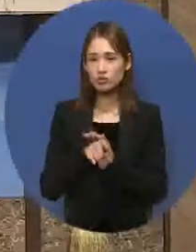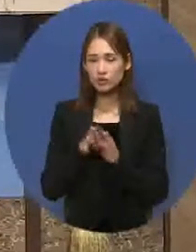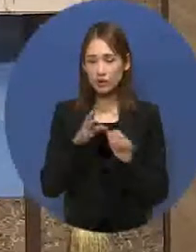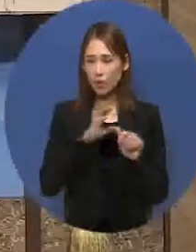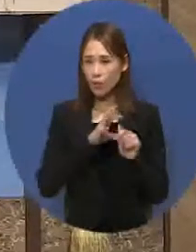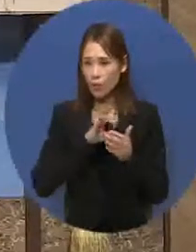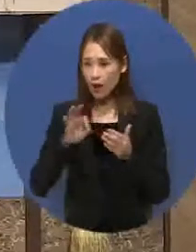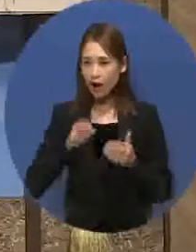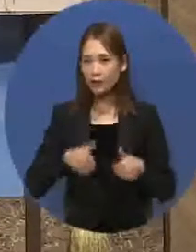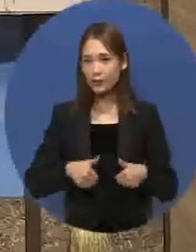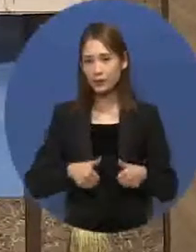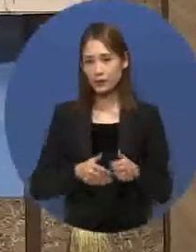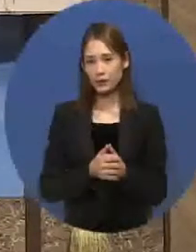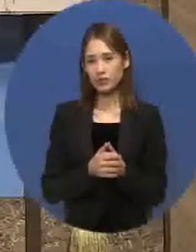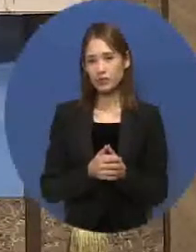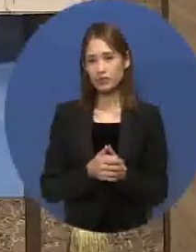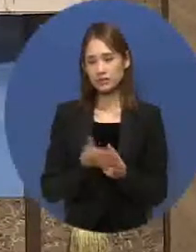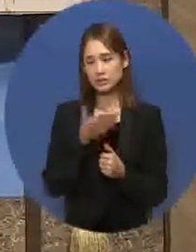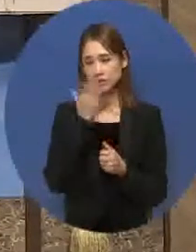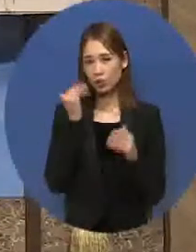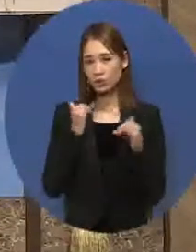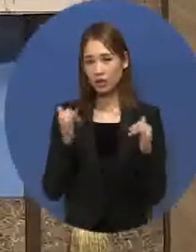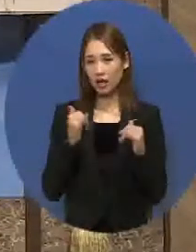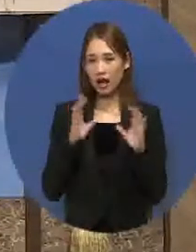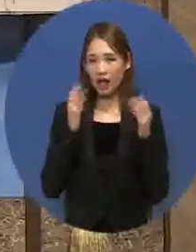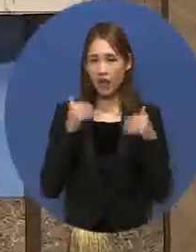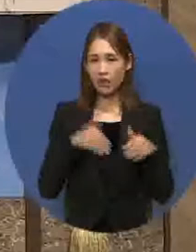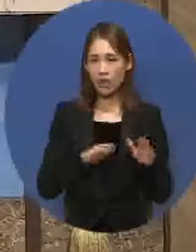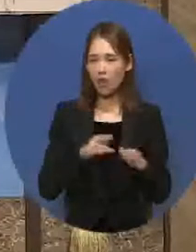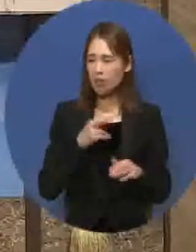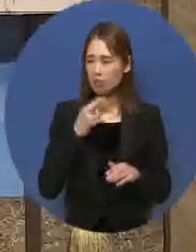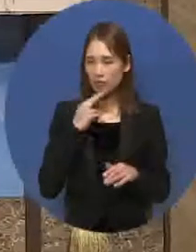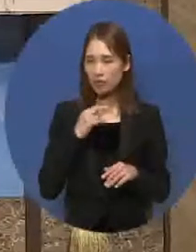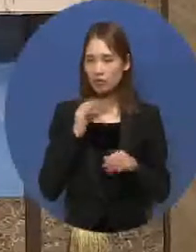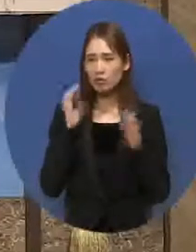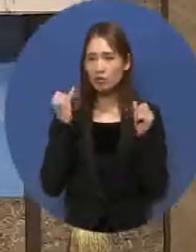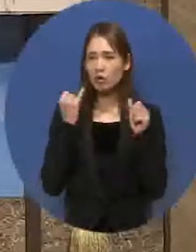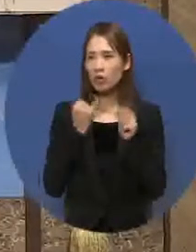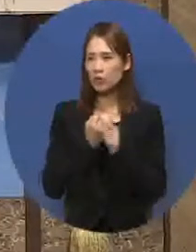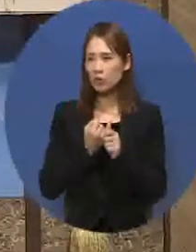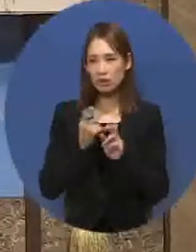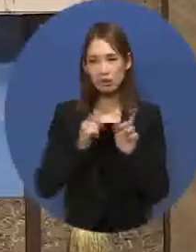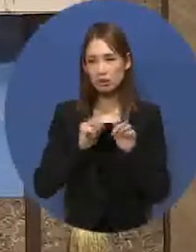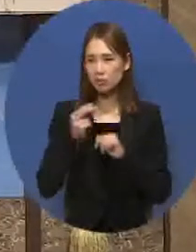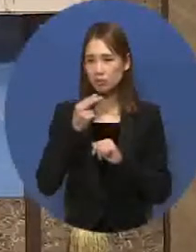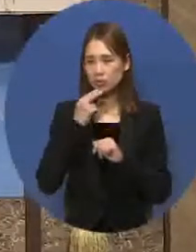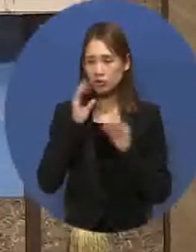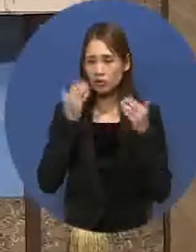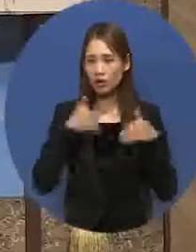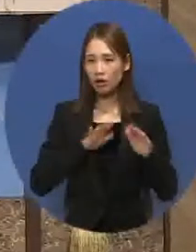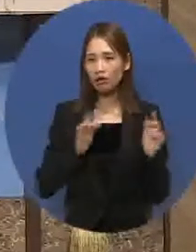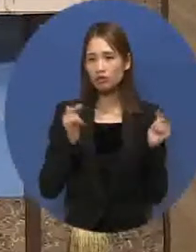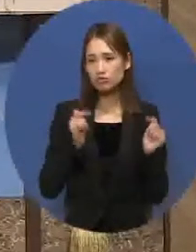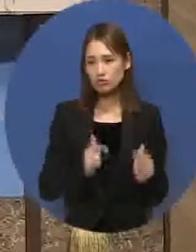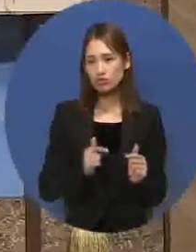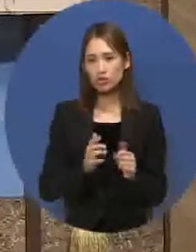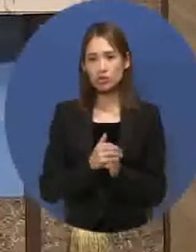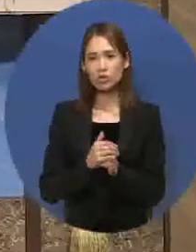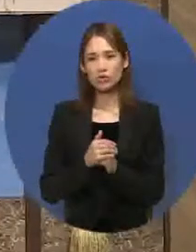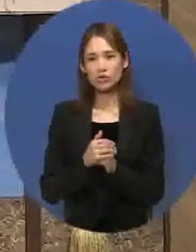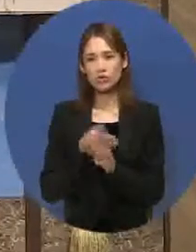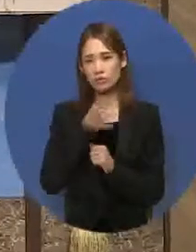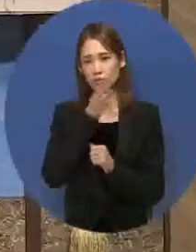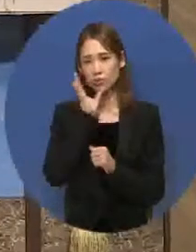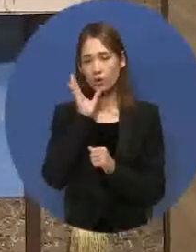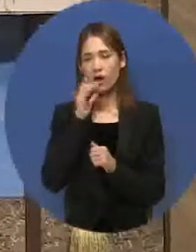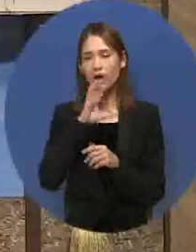네. 지금은 젊은 사람은 아기를 안 낳고 결혼도 잘 안 하기 때문에 저출산이고 고령화 이런